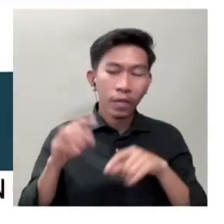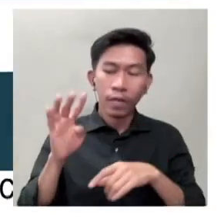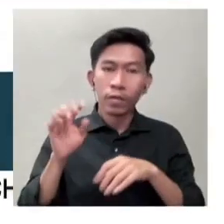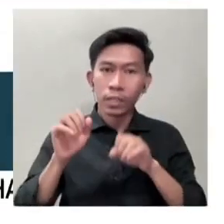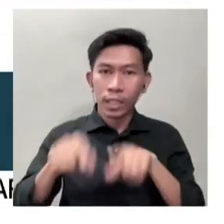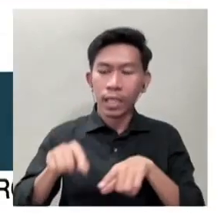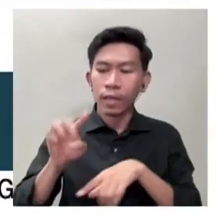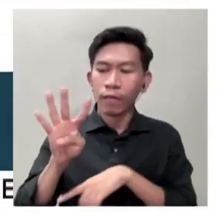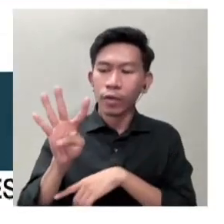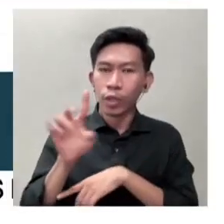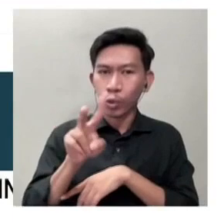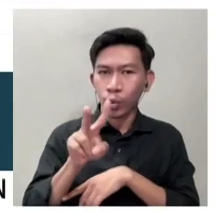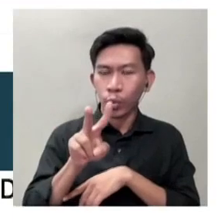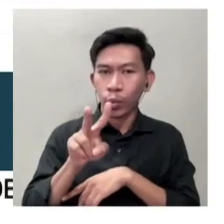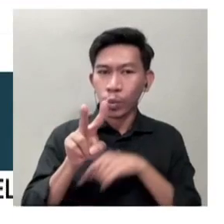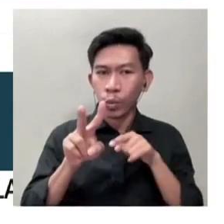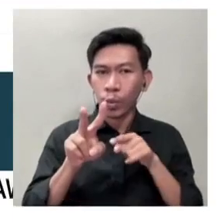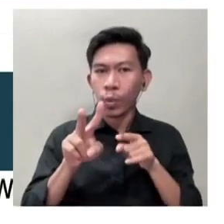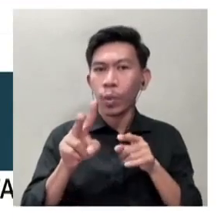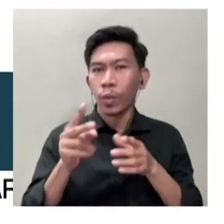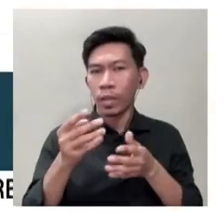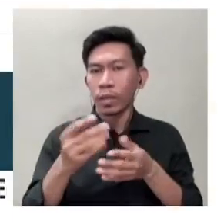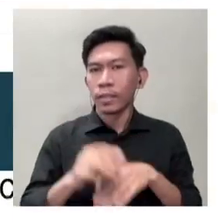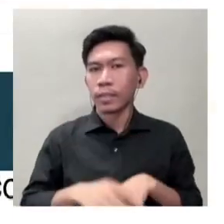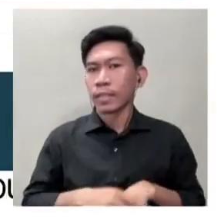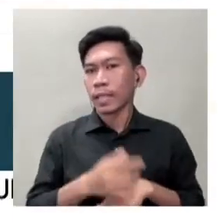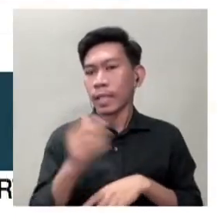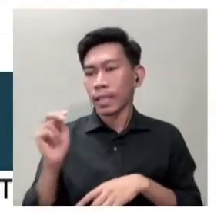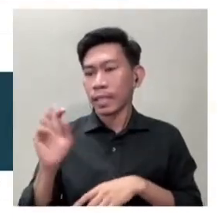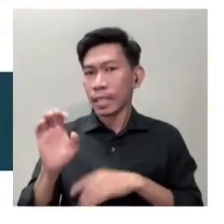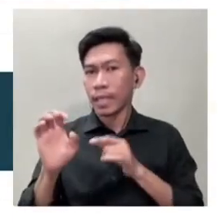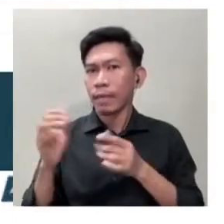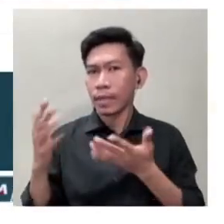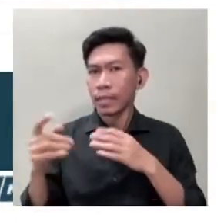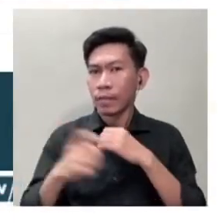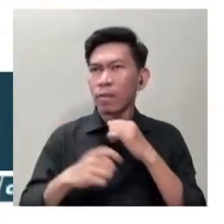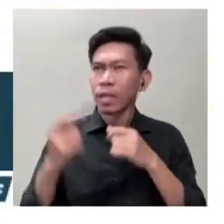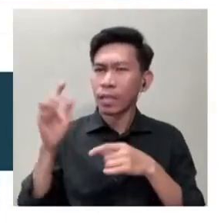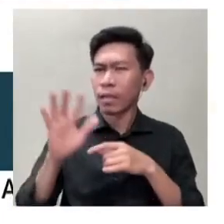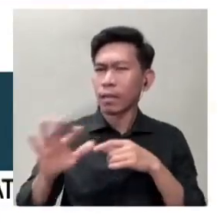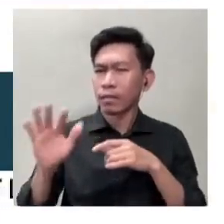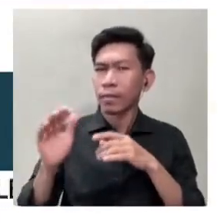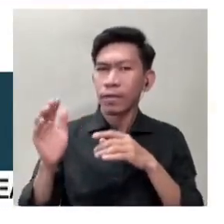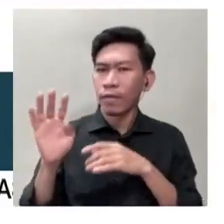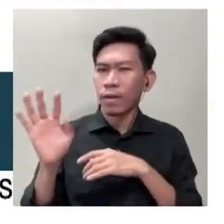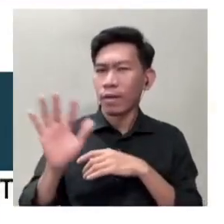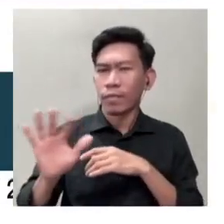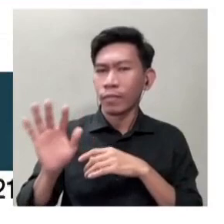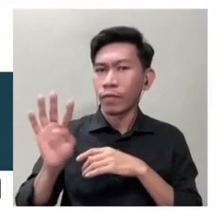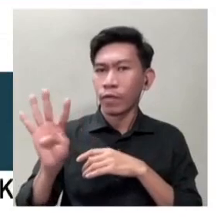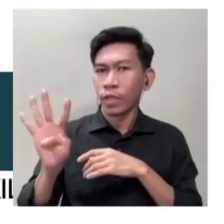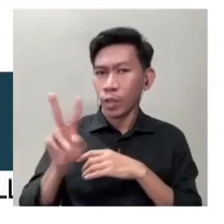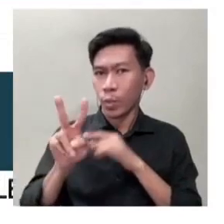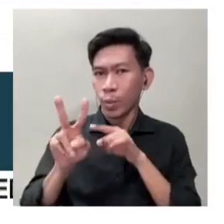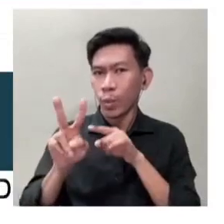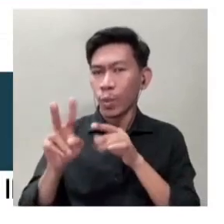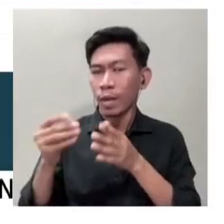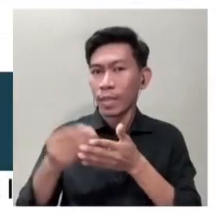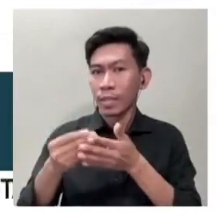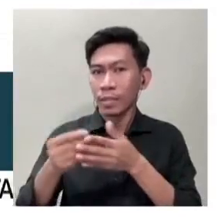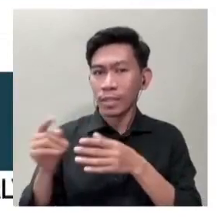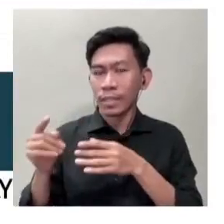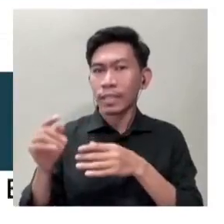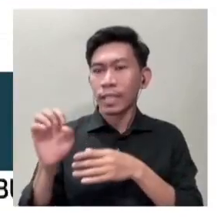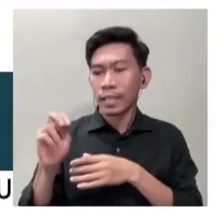price niyan. No? Okay. Sa Nueva Ecija, naka-harvest na rin. Dapat nasa 42 lang ang presyo sa Nueva Ecija. Mm-hmm. And sa